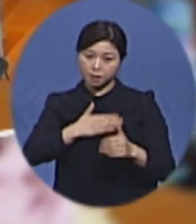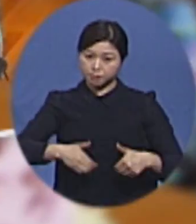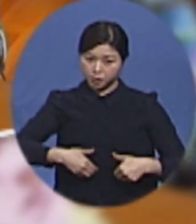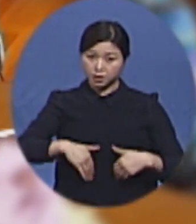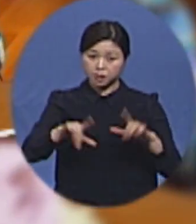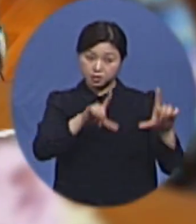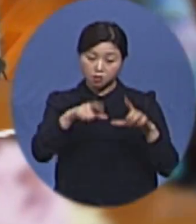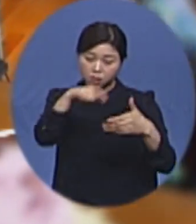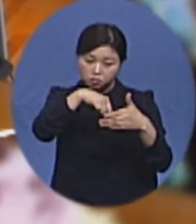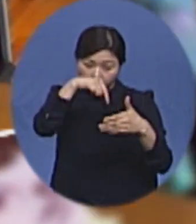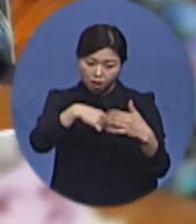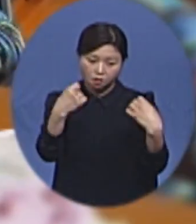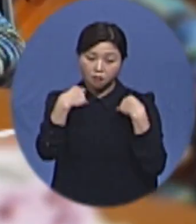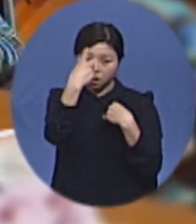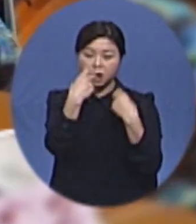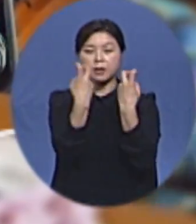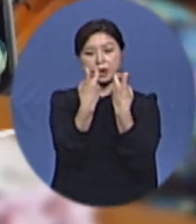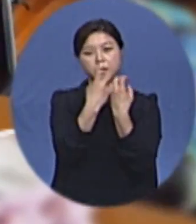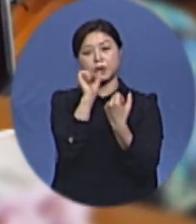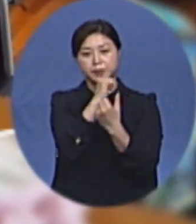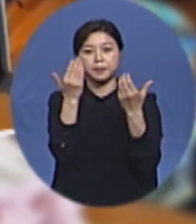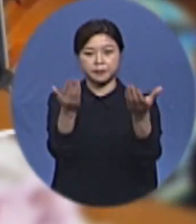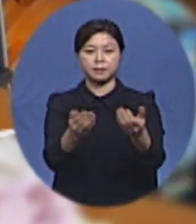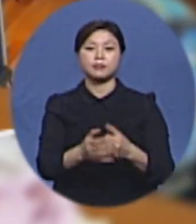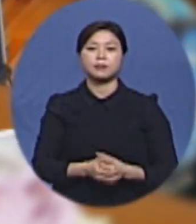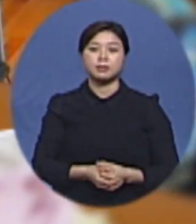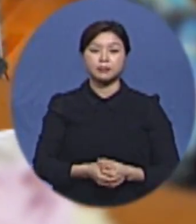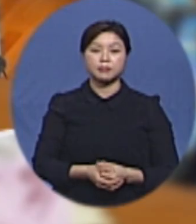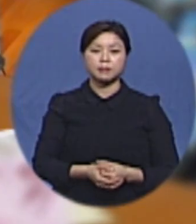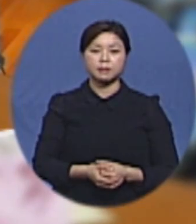속 건강관리법에 대해 알아봅니다.